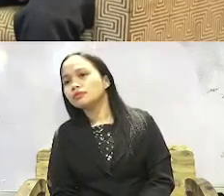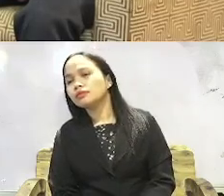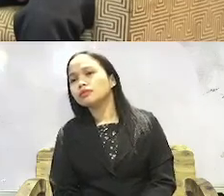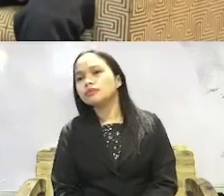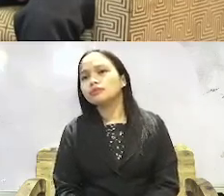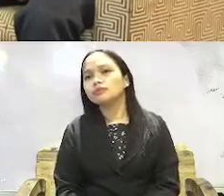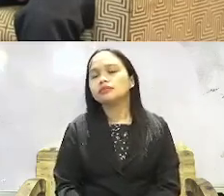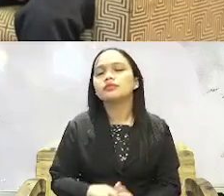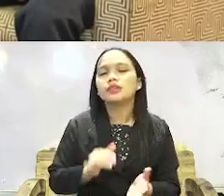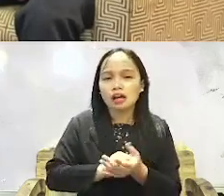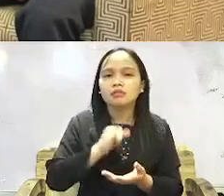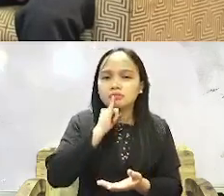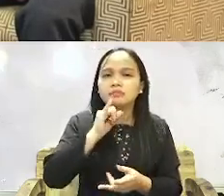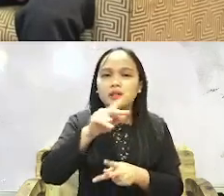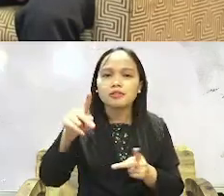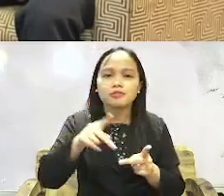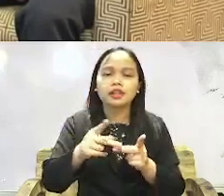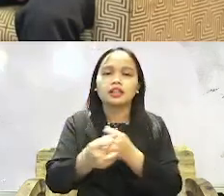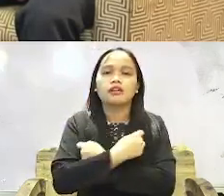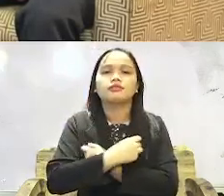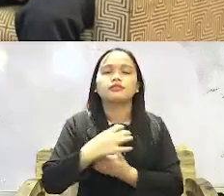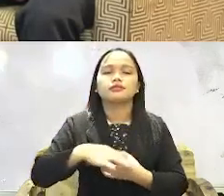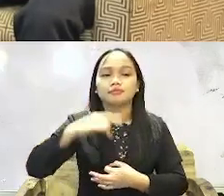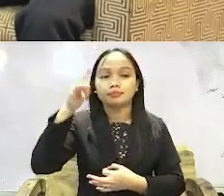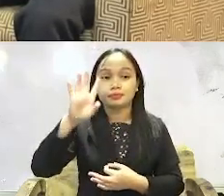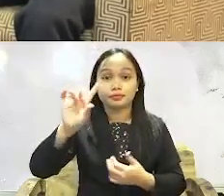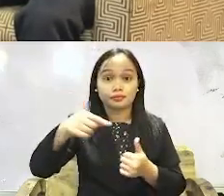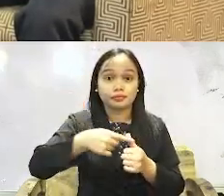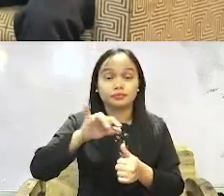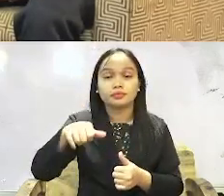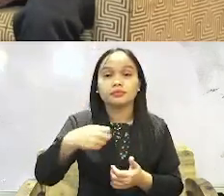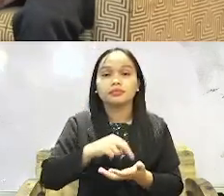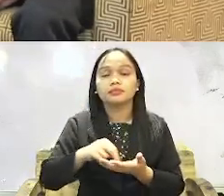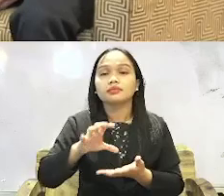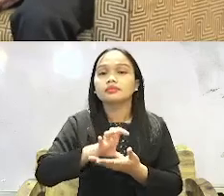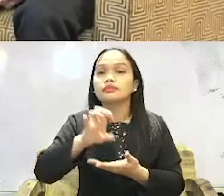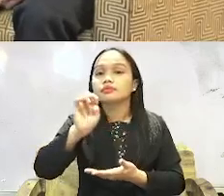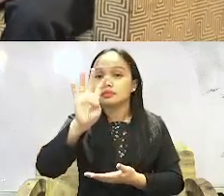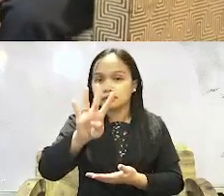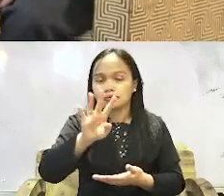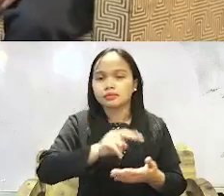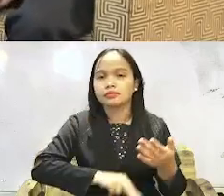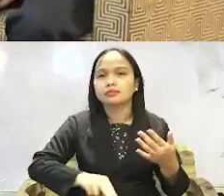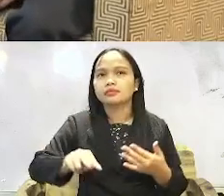yung perfect na pagmamahal ng Diyos. 1 John chapter 4,